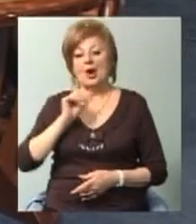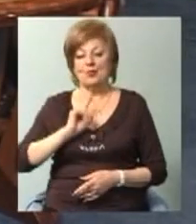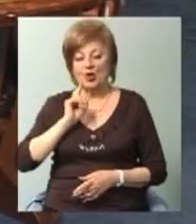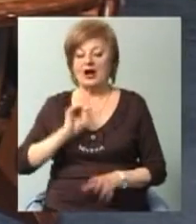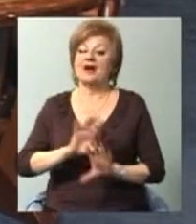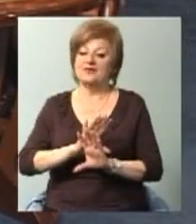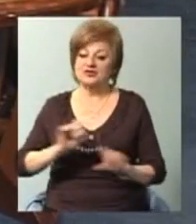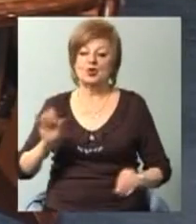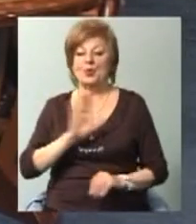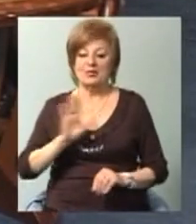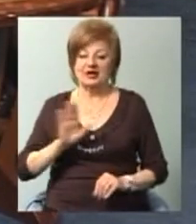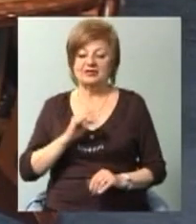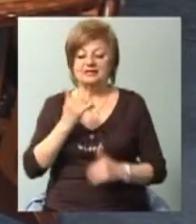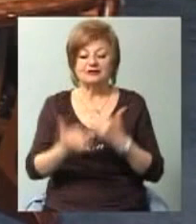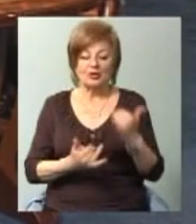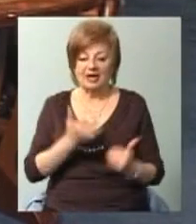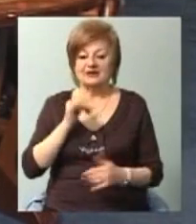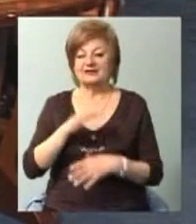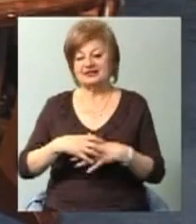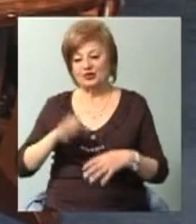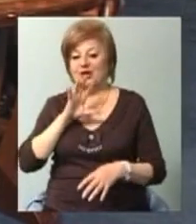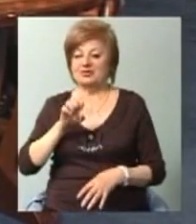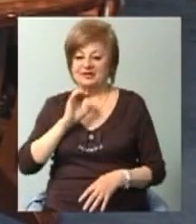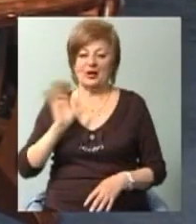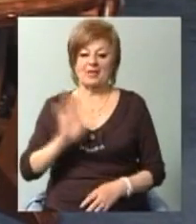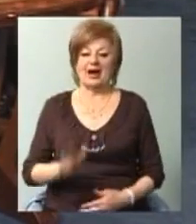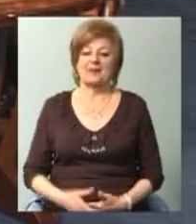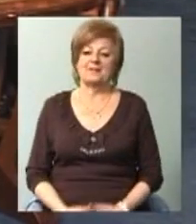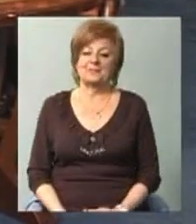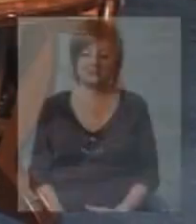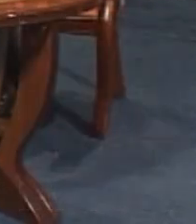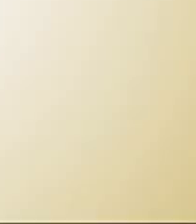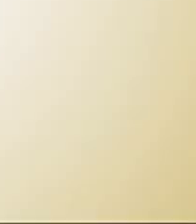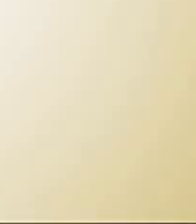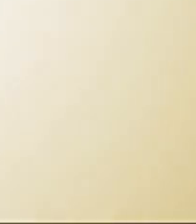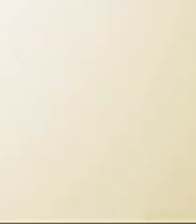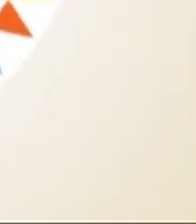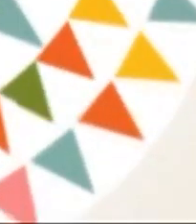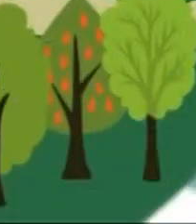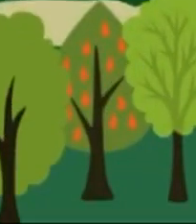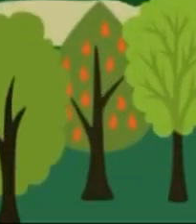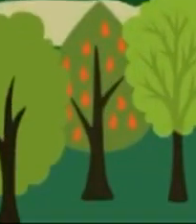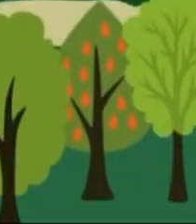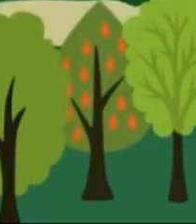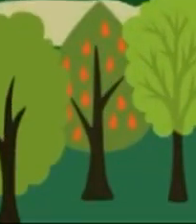вами прощаємося. Бережіть своїх улюбленців. Бувайте! Бувайте!